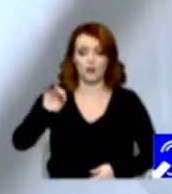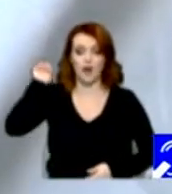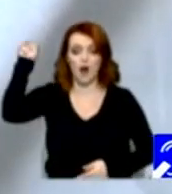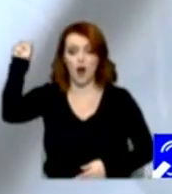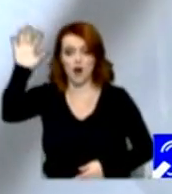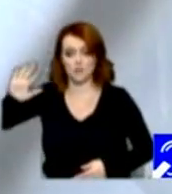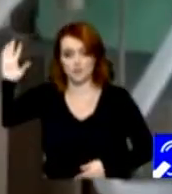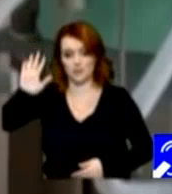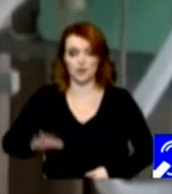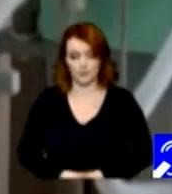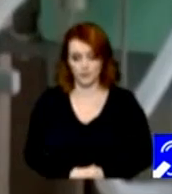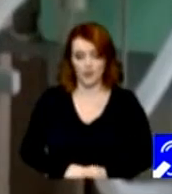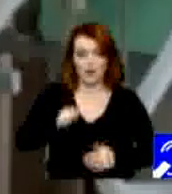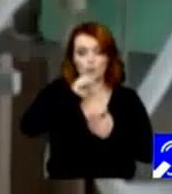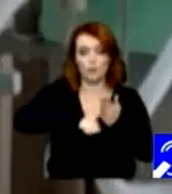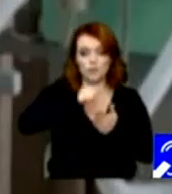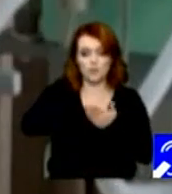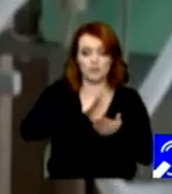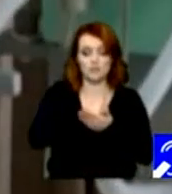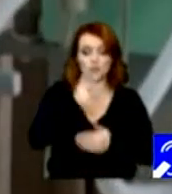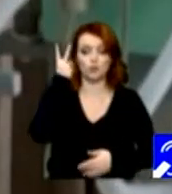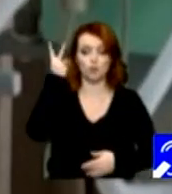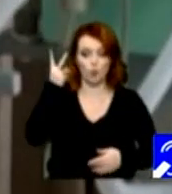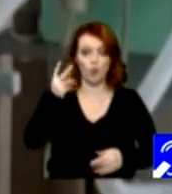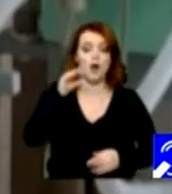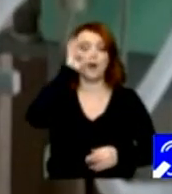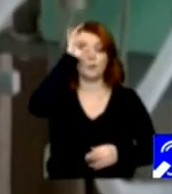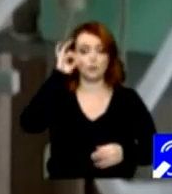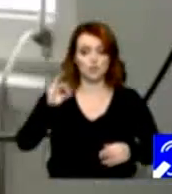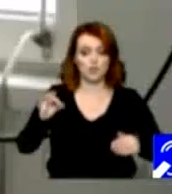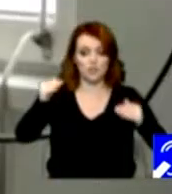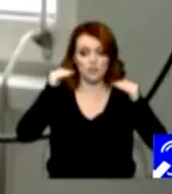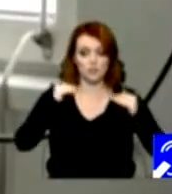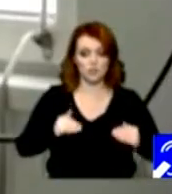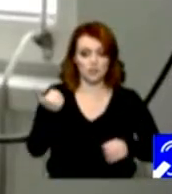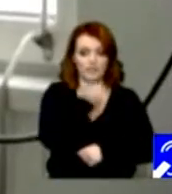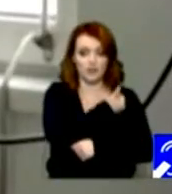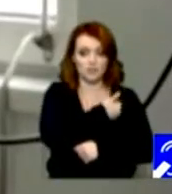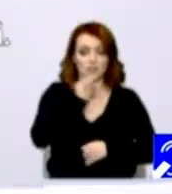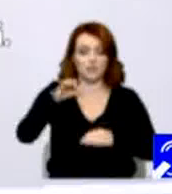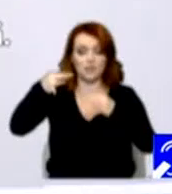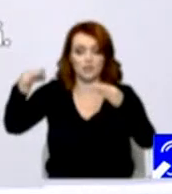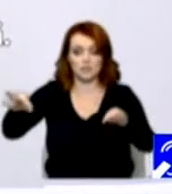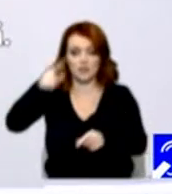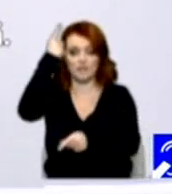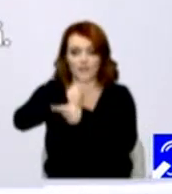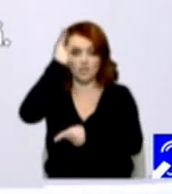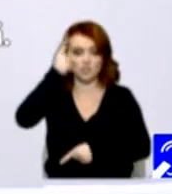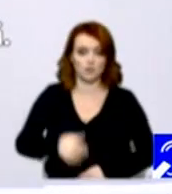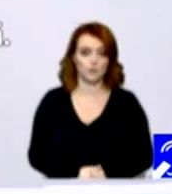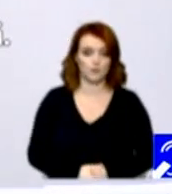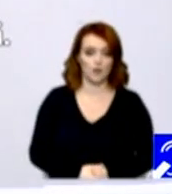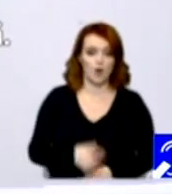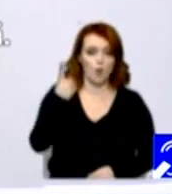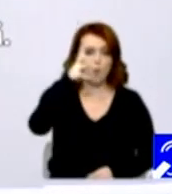procente dintre de CS motivele ar fi două rata scăzută A vaccinării și relaxarea restricțiilor When back in the